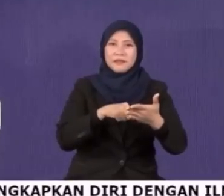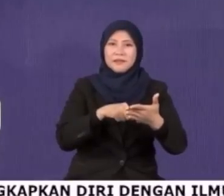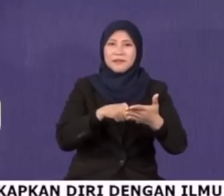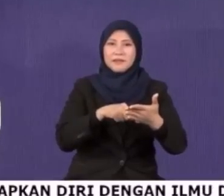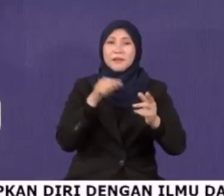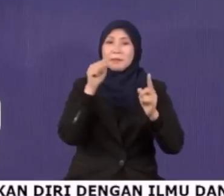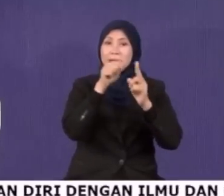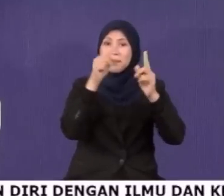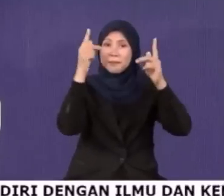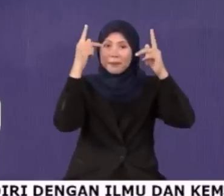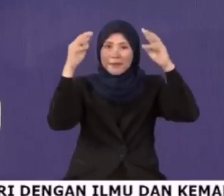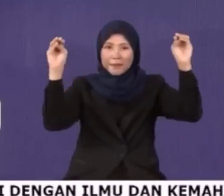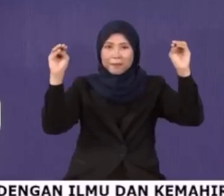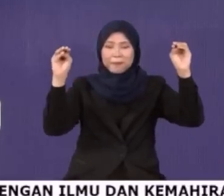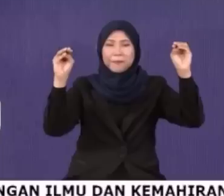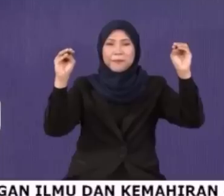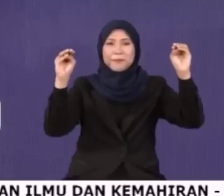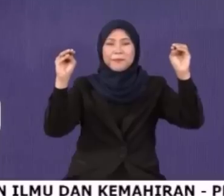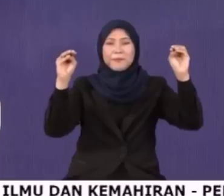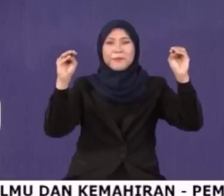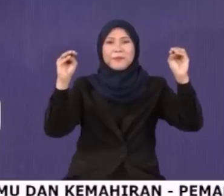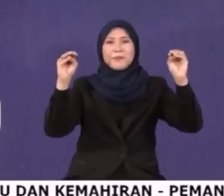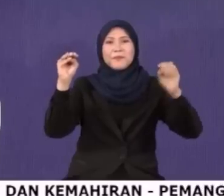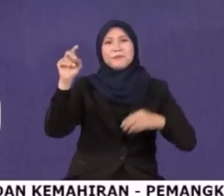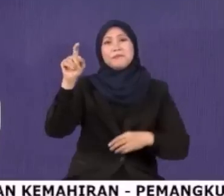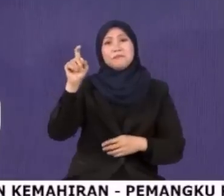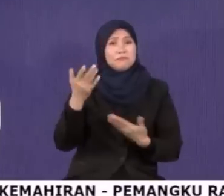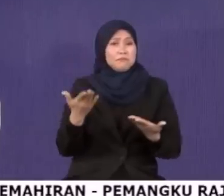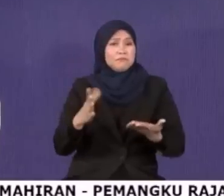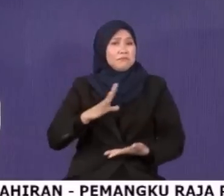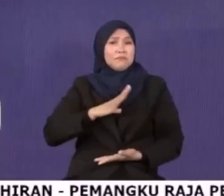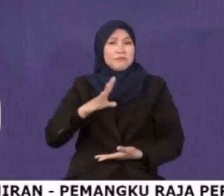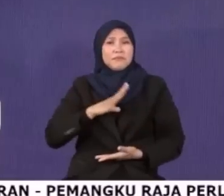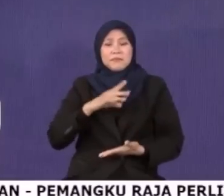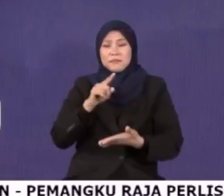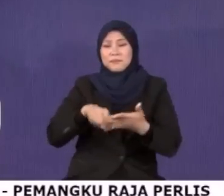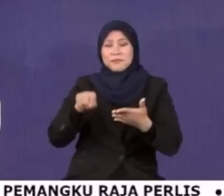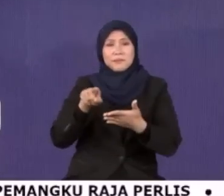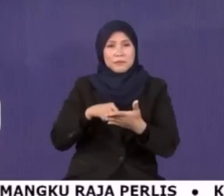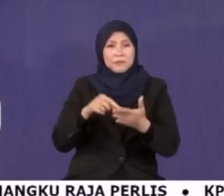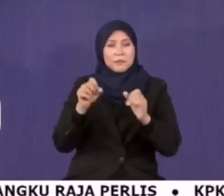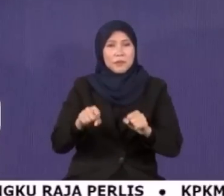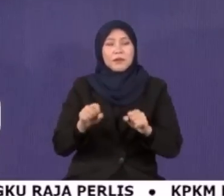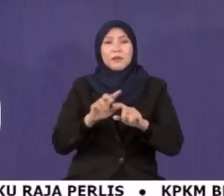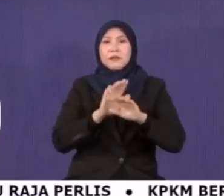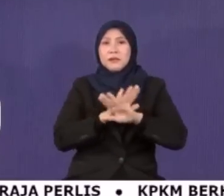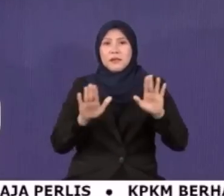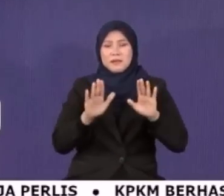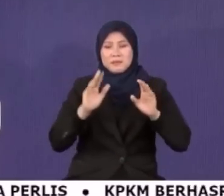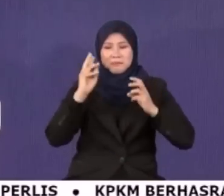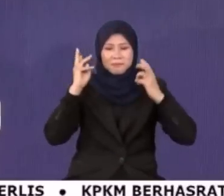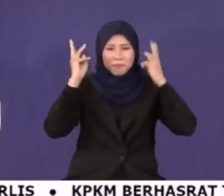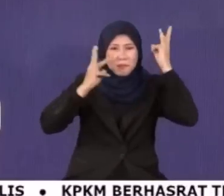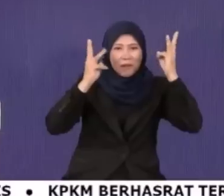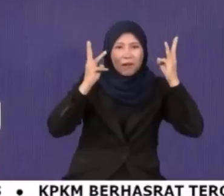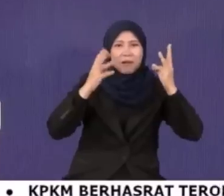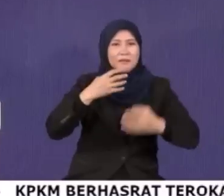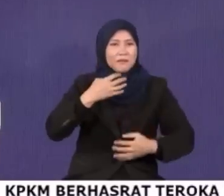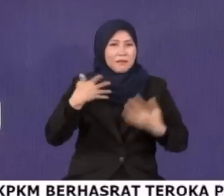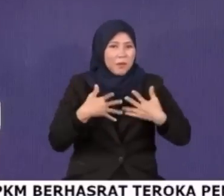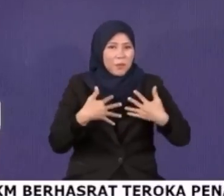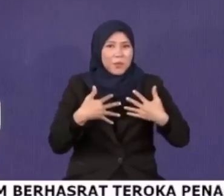perdana menteri atau pimpinan itu harus diharuskan dan tidak harus menimbulkan rasa cemasnya takut